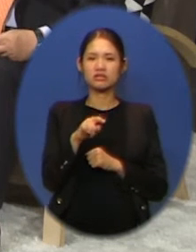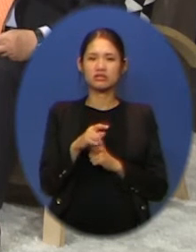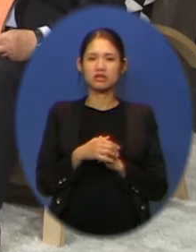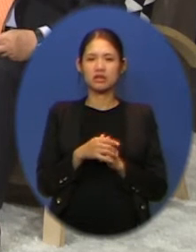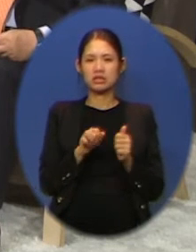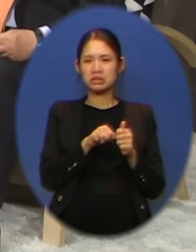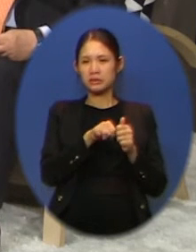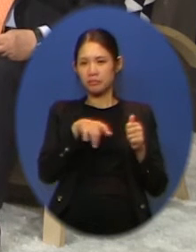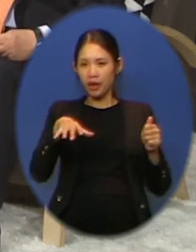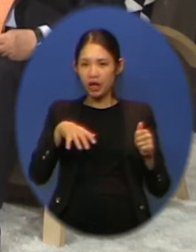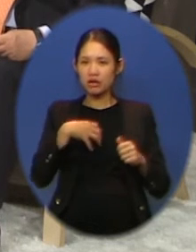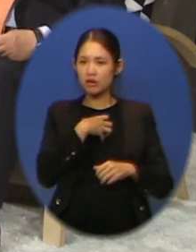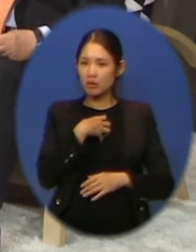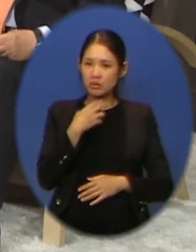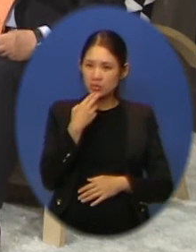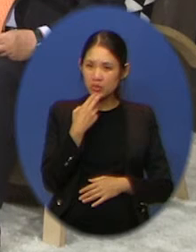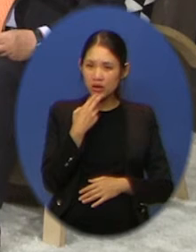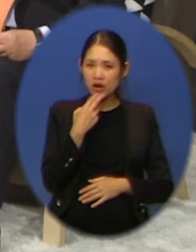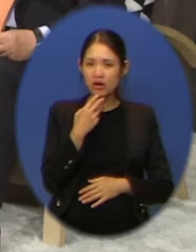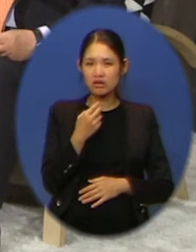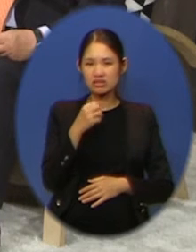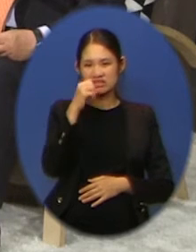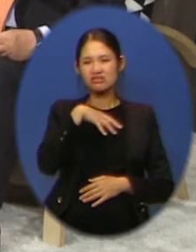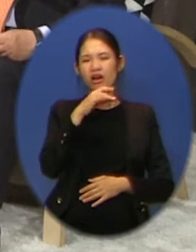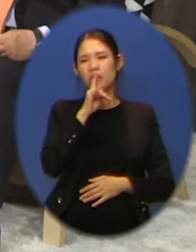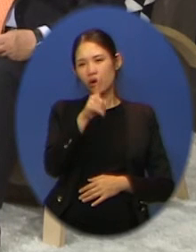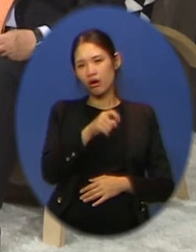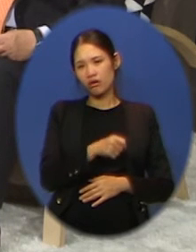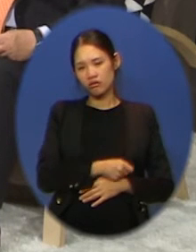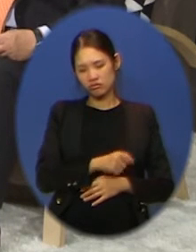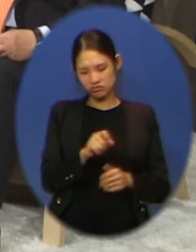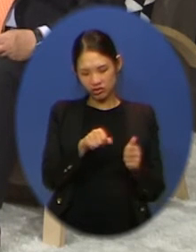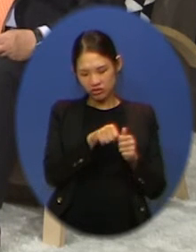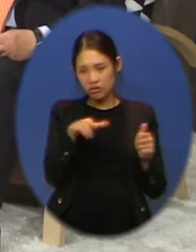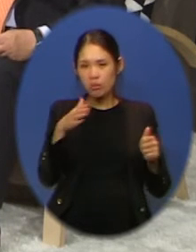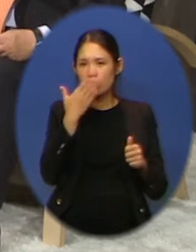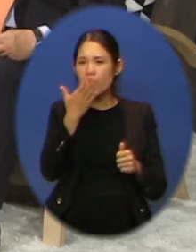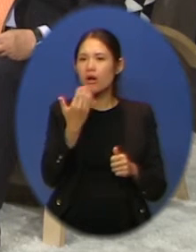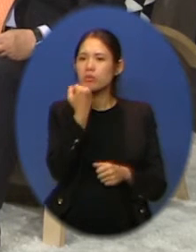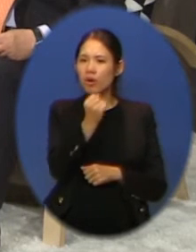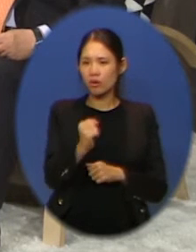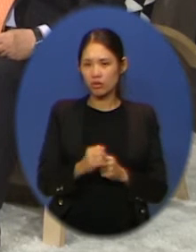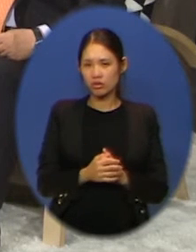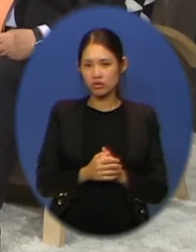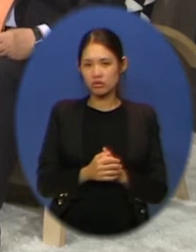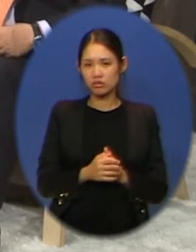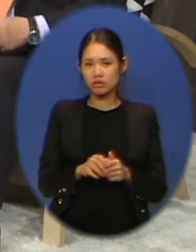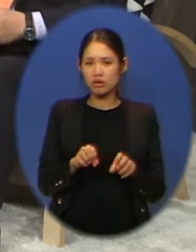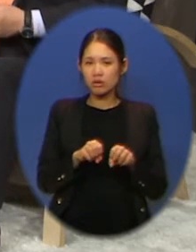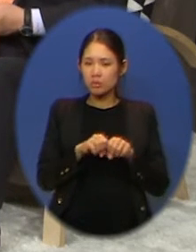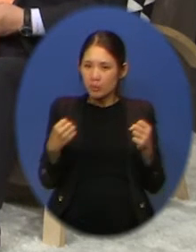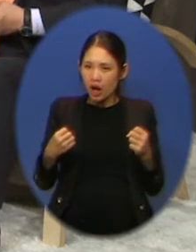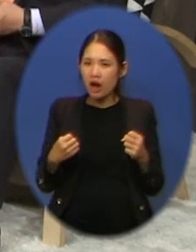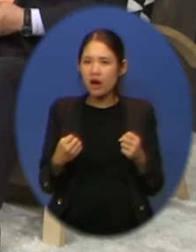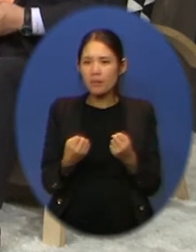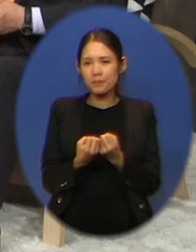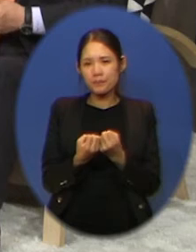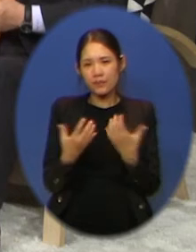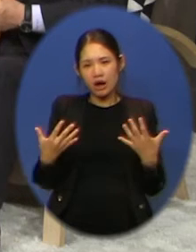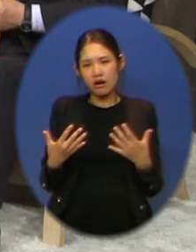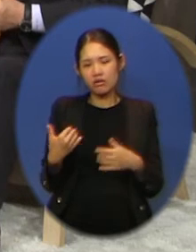뭐야 셀 염려가 없다 하는 소리지 셀 수 있는 거 아닙니까? 그렇죠. 예. 뭐 폭탄이 퍼질 수도